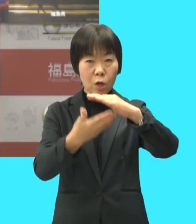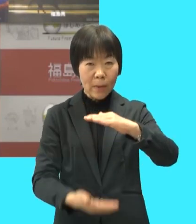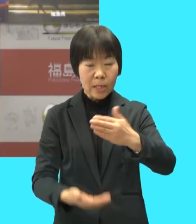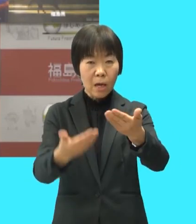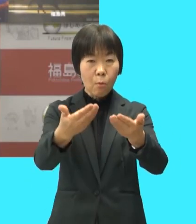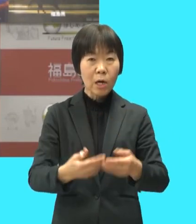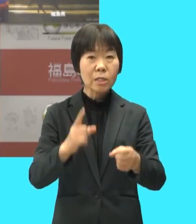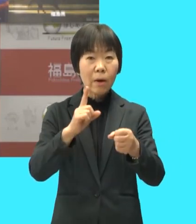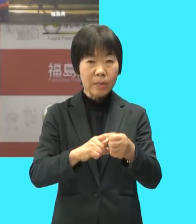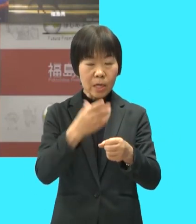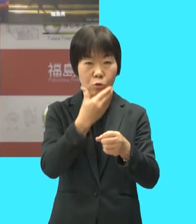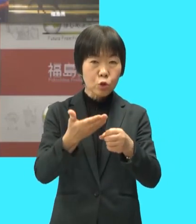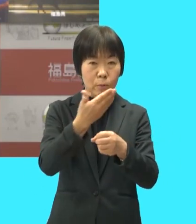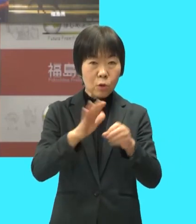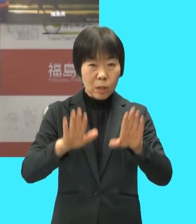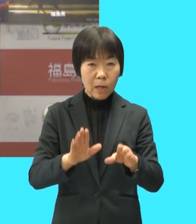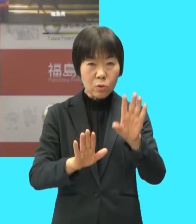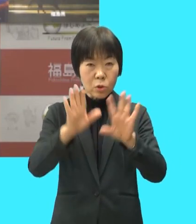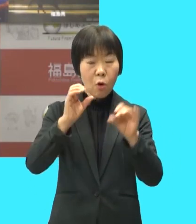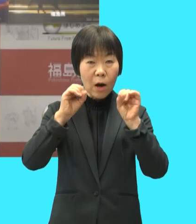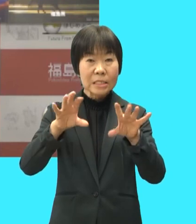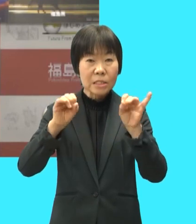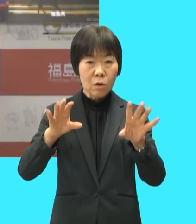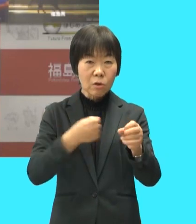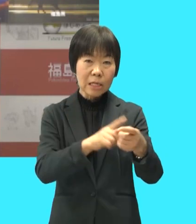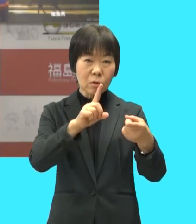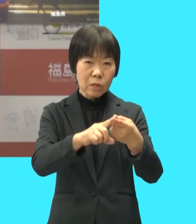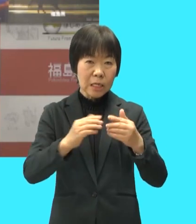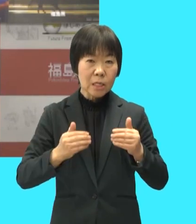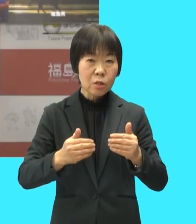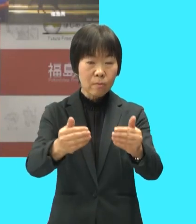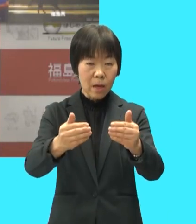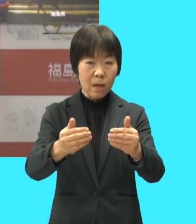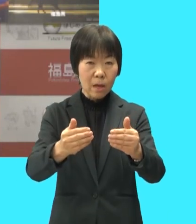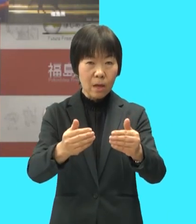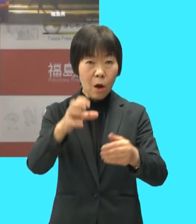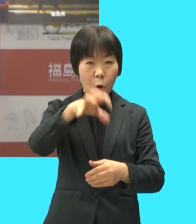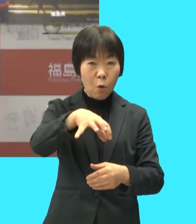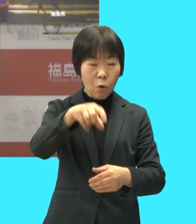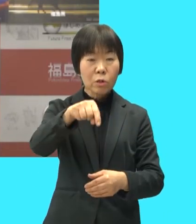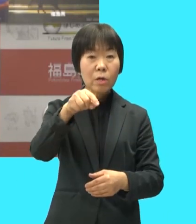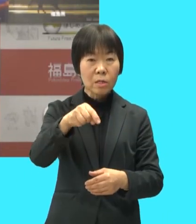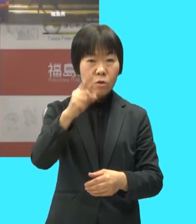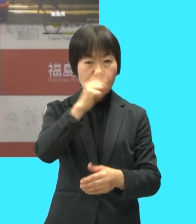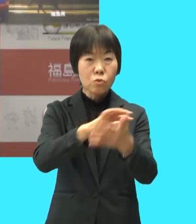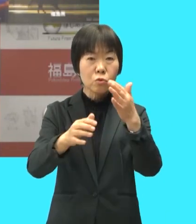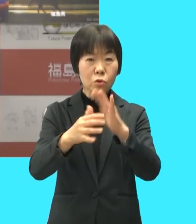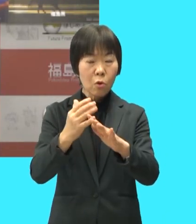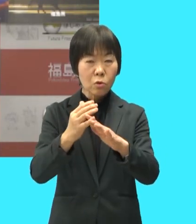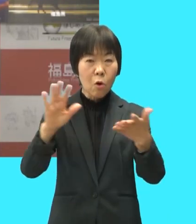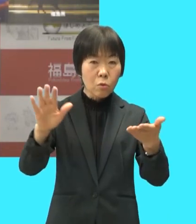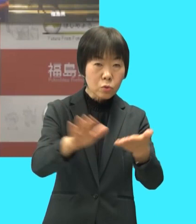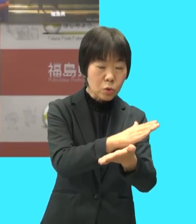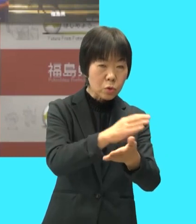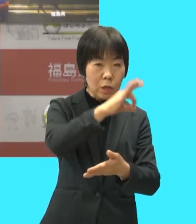島の今の情報発信を積極的に進め、香港における風評の払拭、あるいは